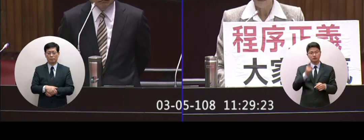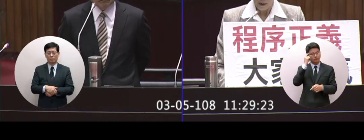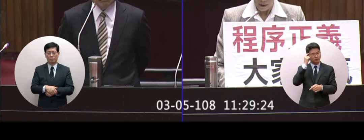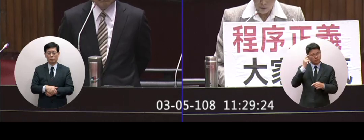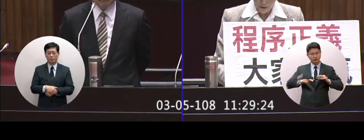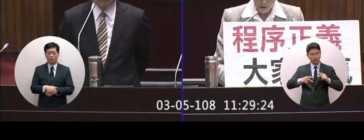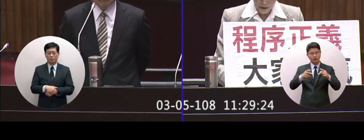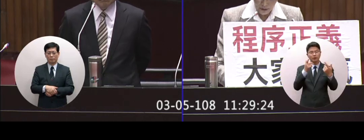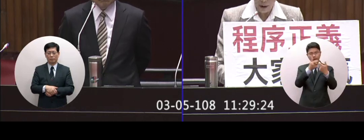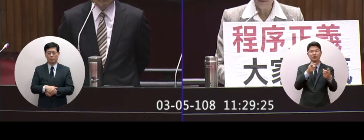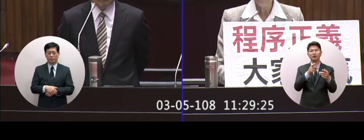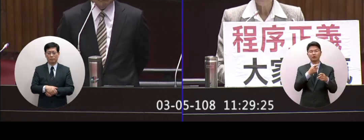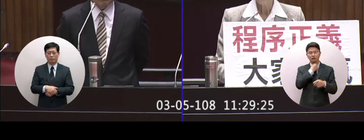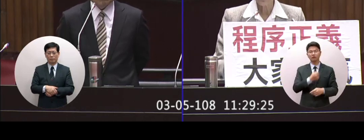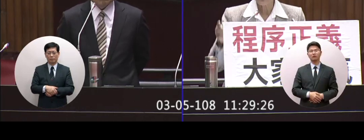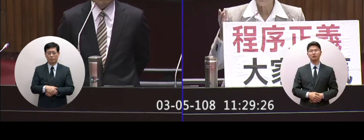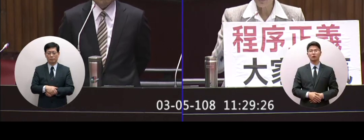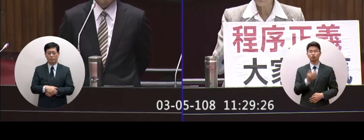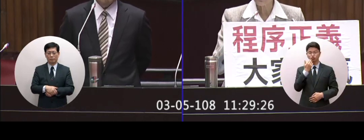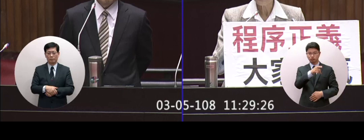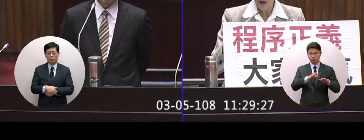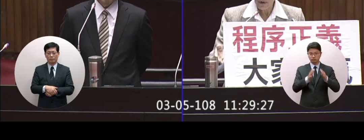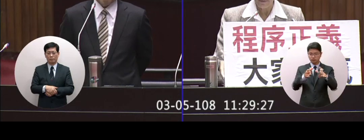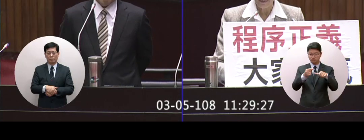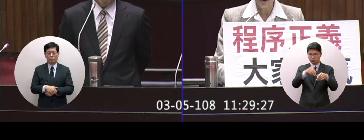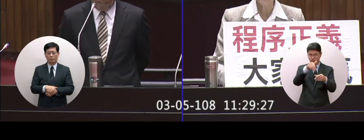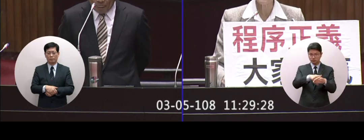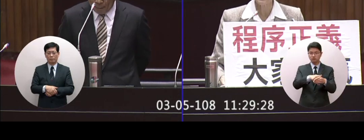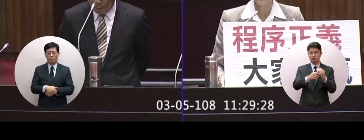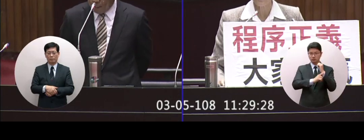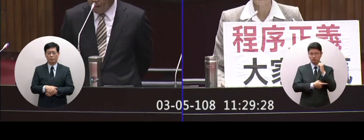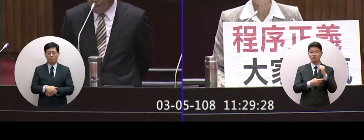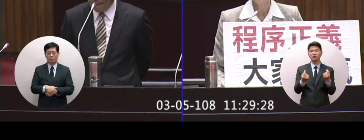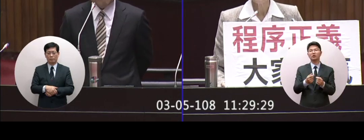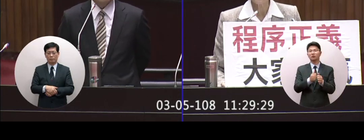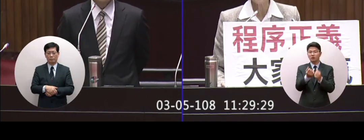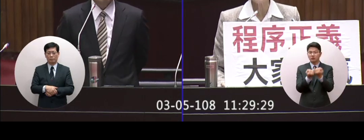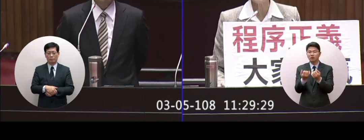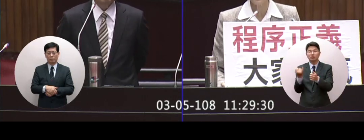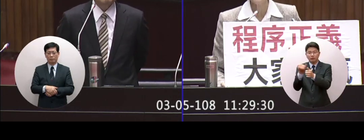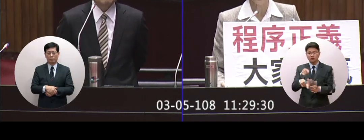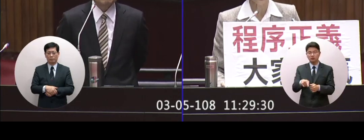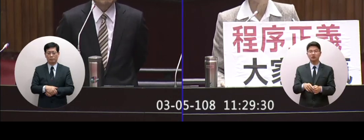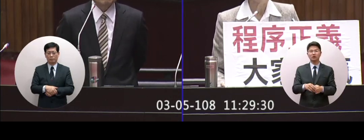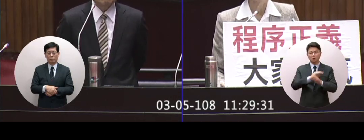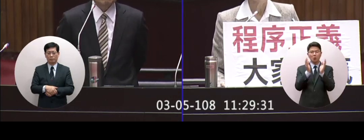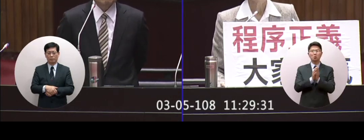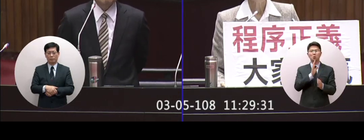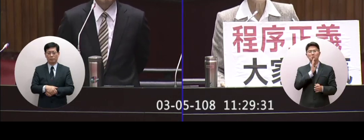主张。如果你今天对我们的公投，包括我们同婚这几个案子，通通都是打假